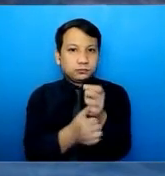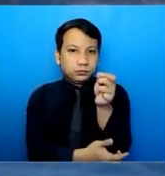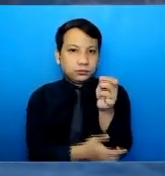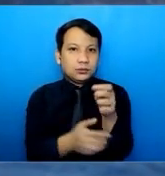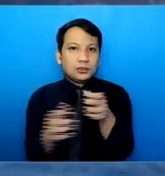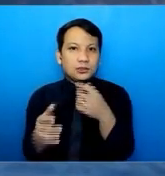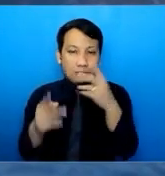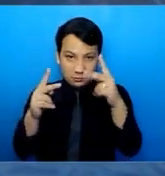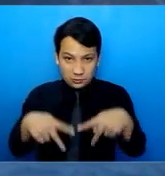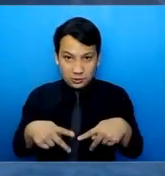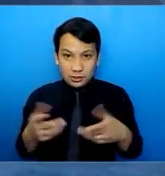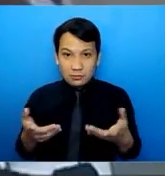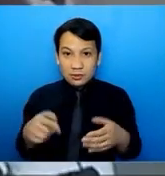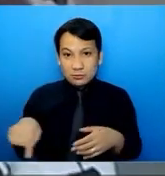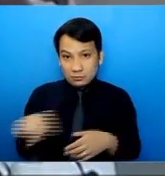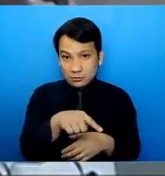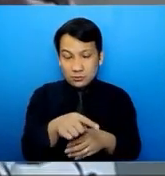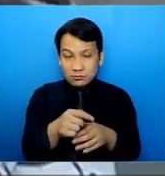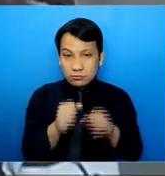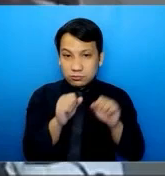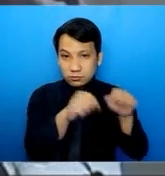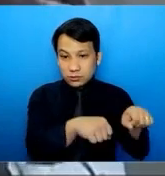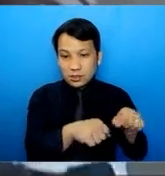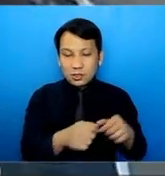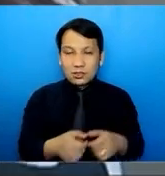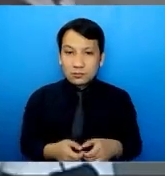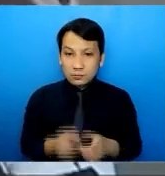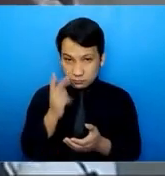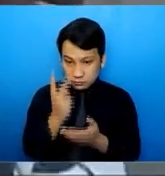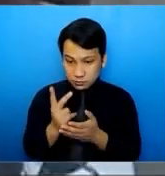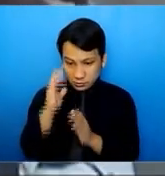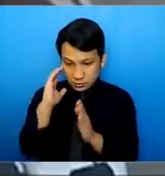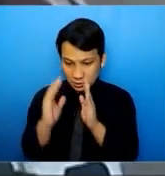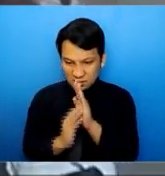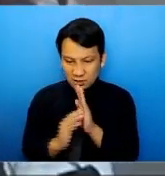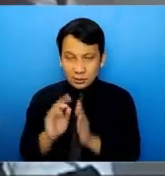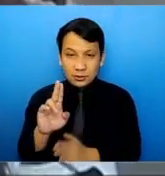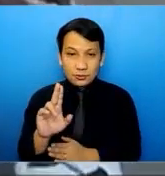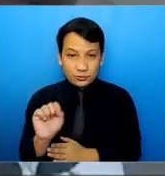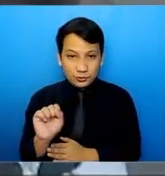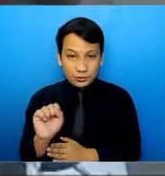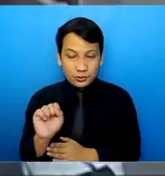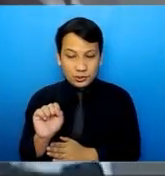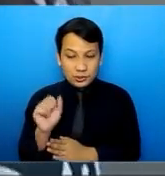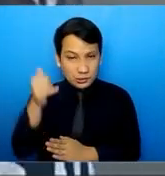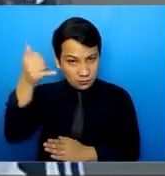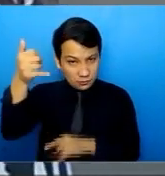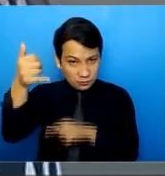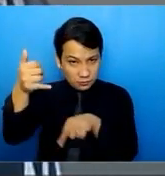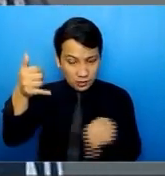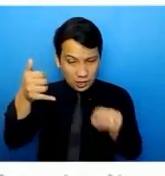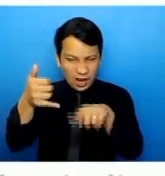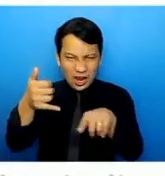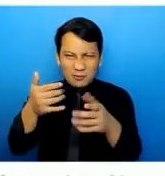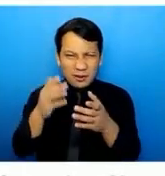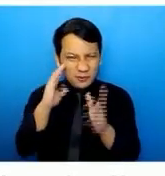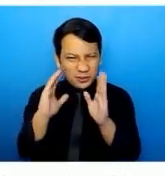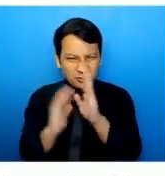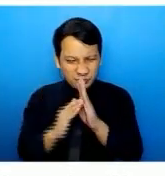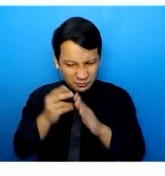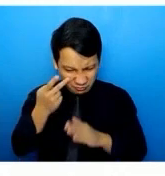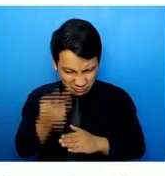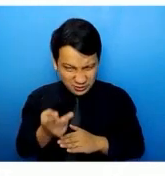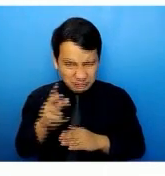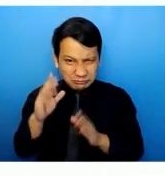tao sa ating karagatan. Sa mga larawang inilabas ng US-based geospatial imagery firm na Simularity, makikita